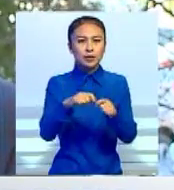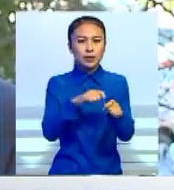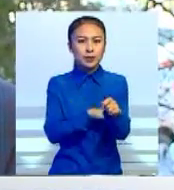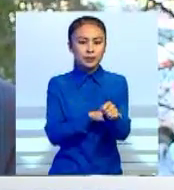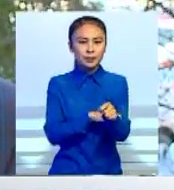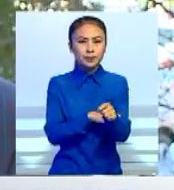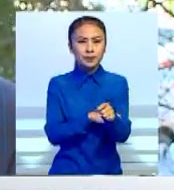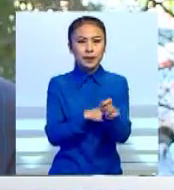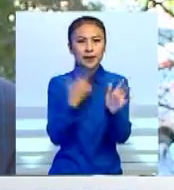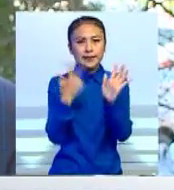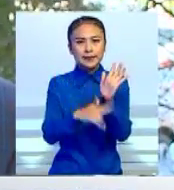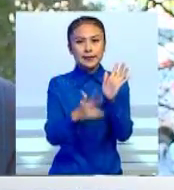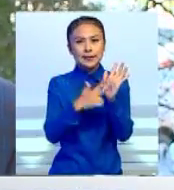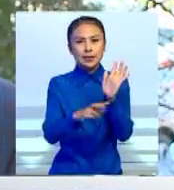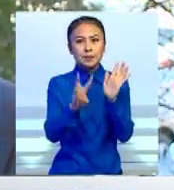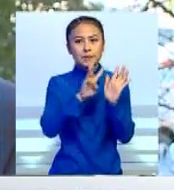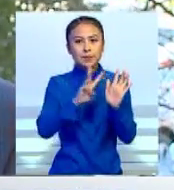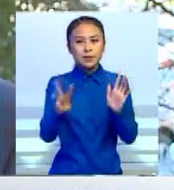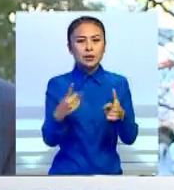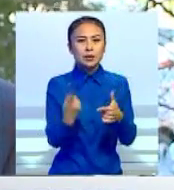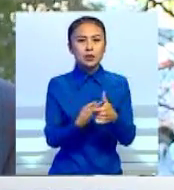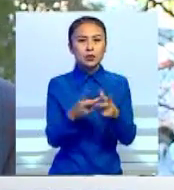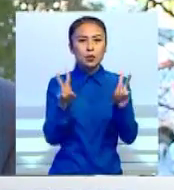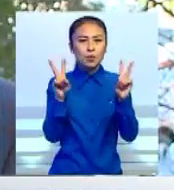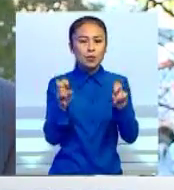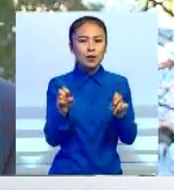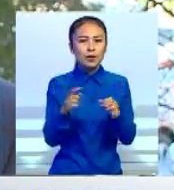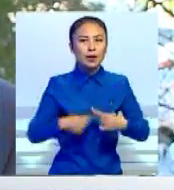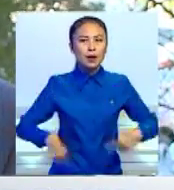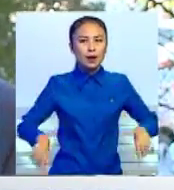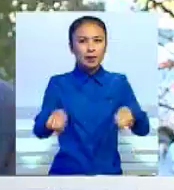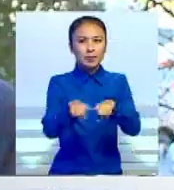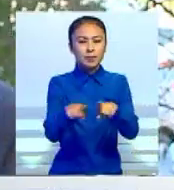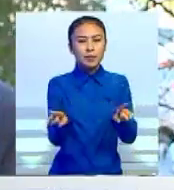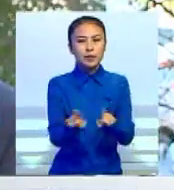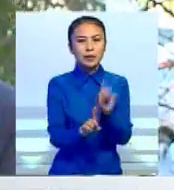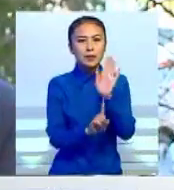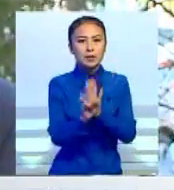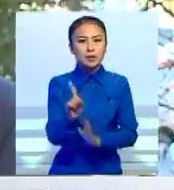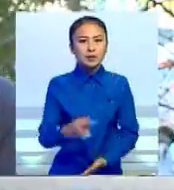жобамен 80 метр, 100 метрге дейін жасыл қорғаныш аймағы жасалып басталды.